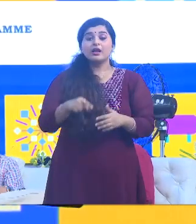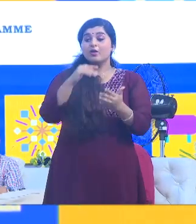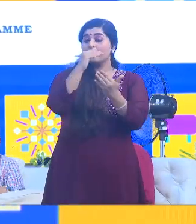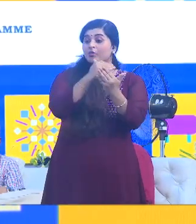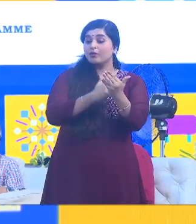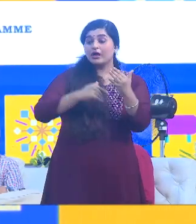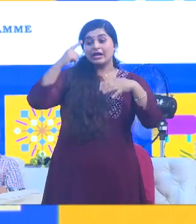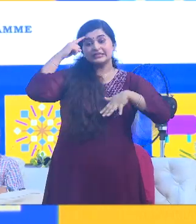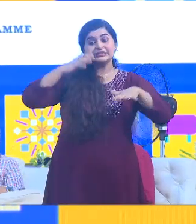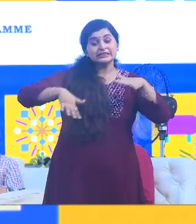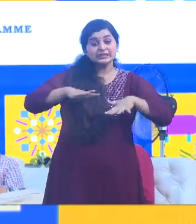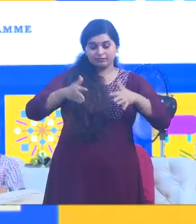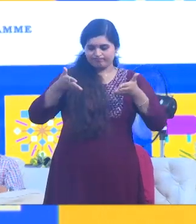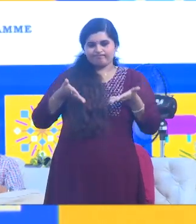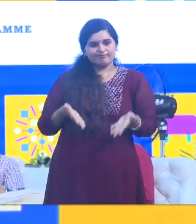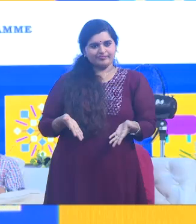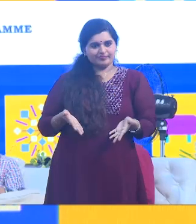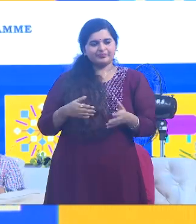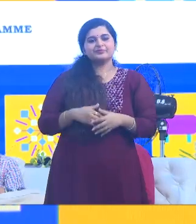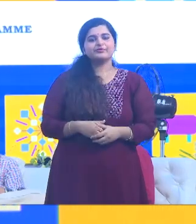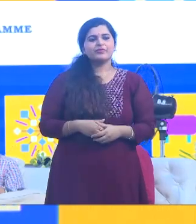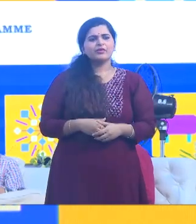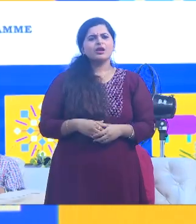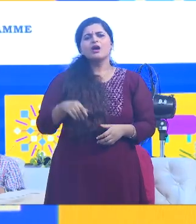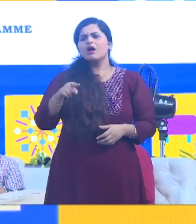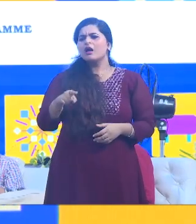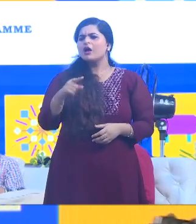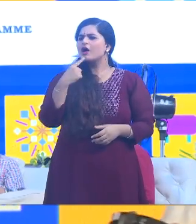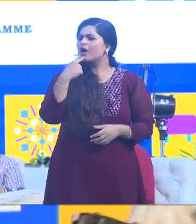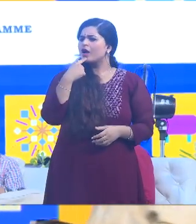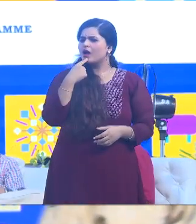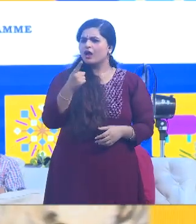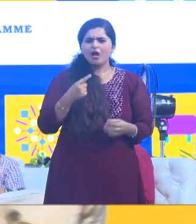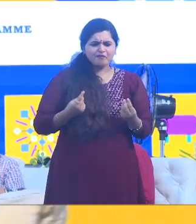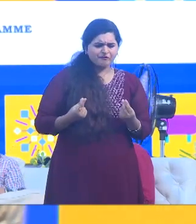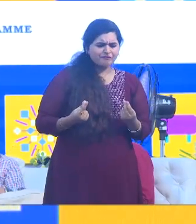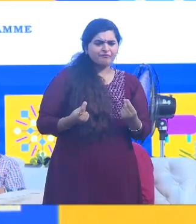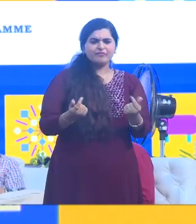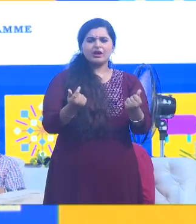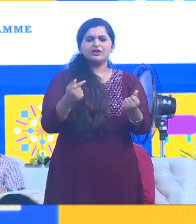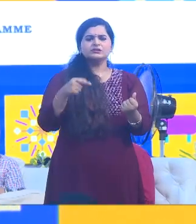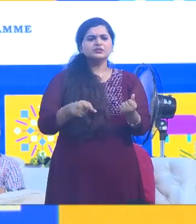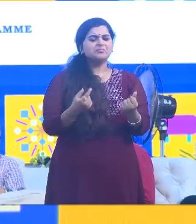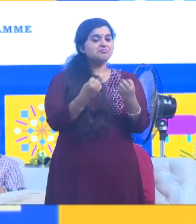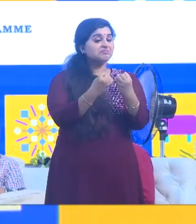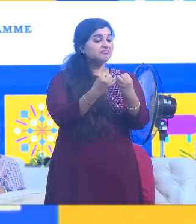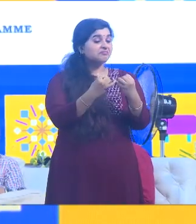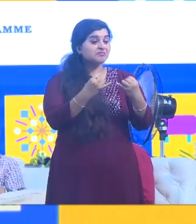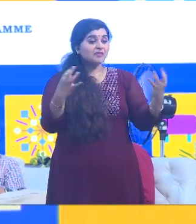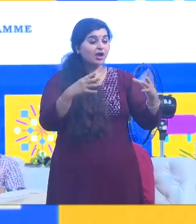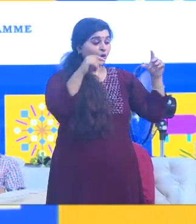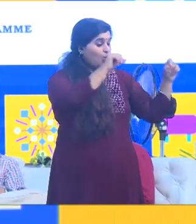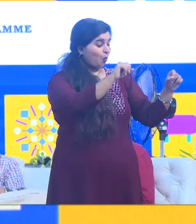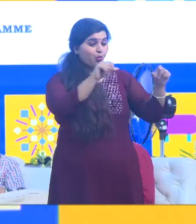ഈ പരിപാടി സംഘടിപ്പിച്ചിരിക്കുന്നത്. നമ്മൾ ഒരു ഉടനടി ആദ്യമായിട്ട് I have been given a mountain of slides over